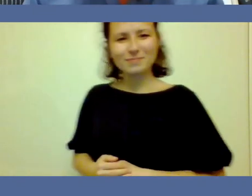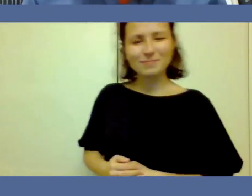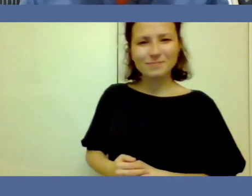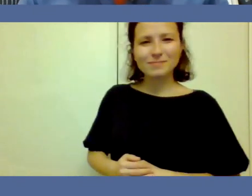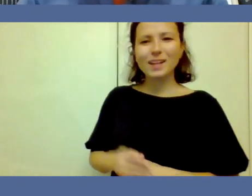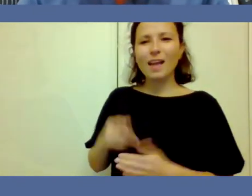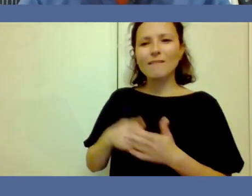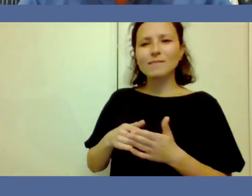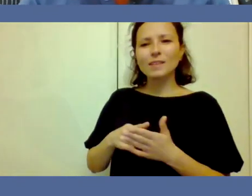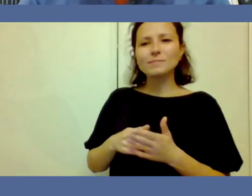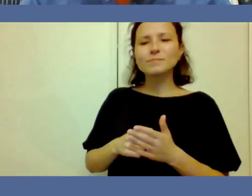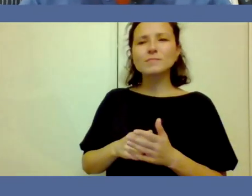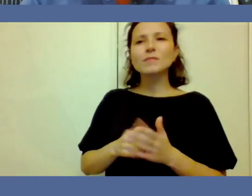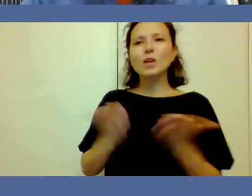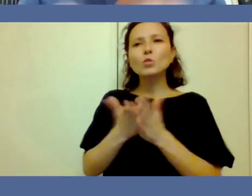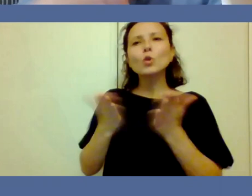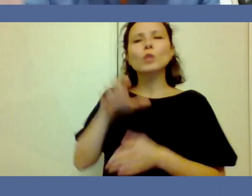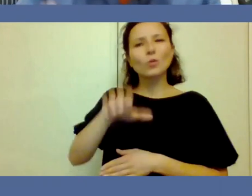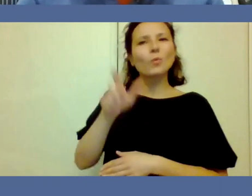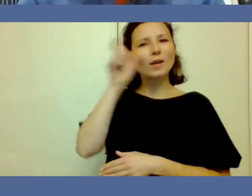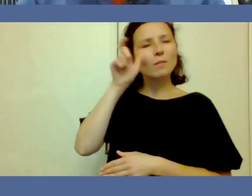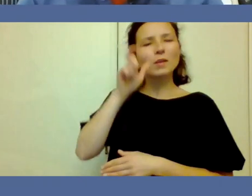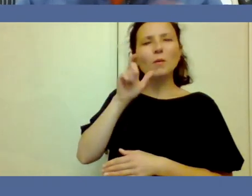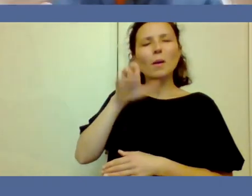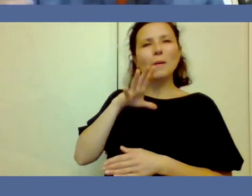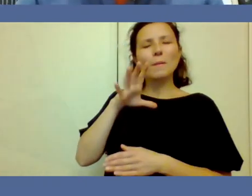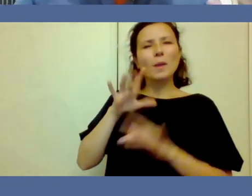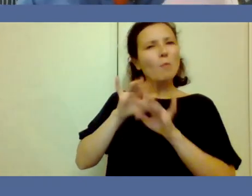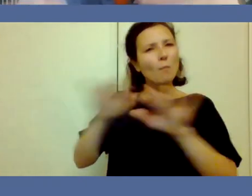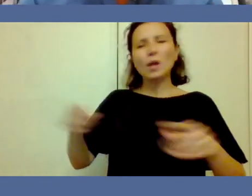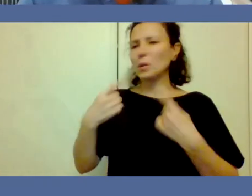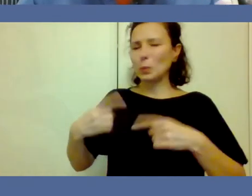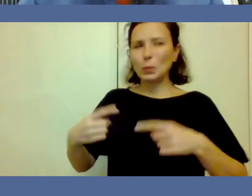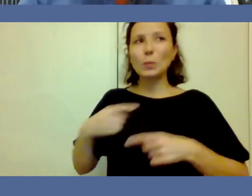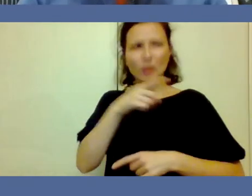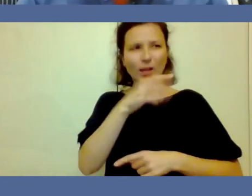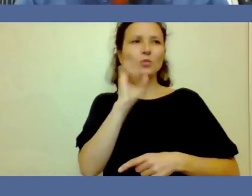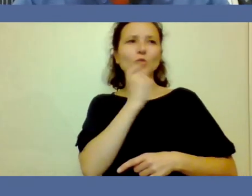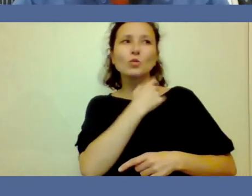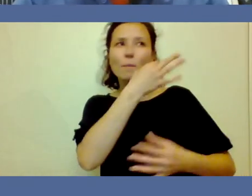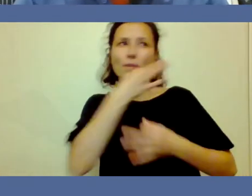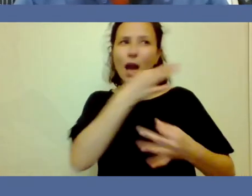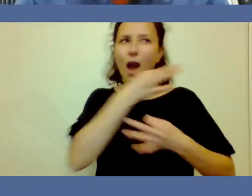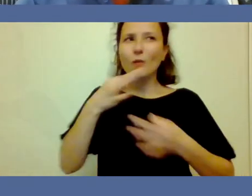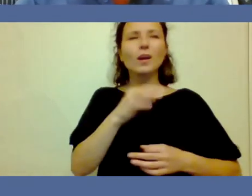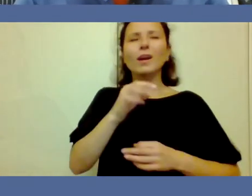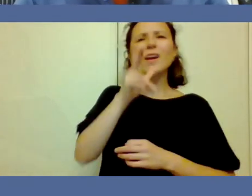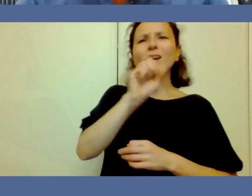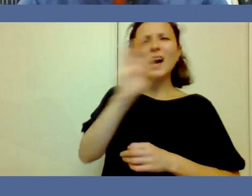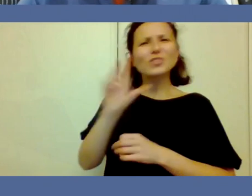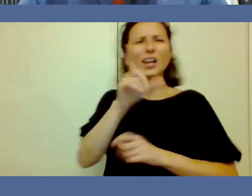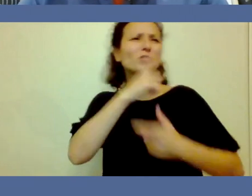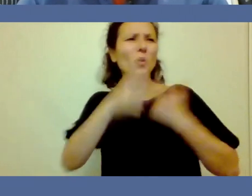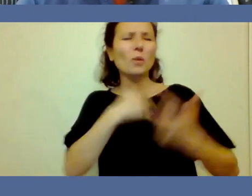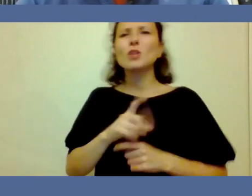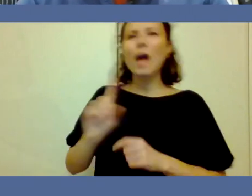Wtedy kryminał nie był jeszcze tak popularny, wtedy, kiedy ciocie pani o tym mówiły, a co ty tam robisz, Kaśka? A jak pani pierwszy raz